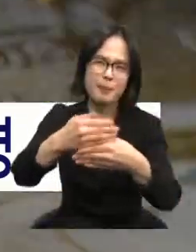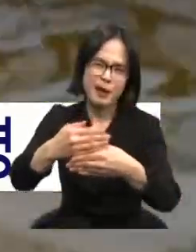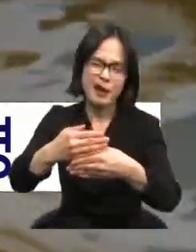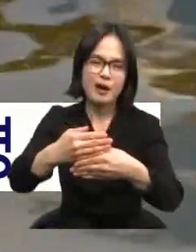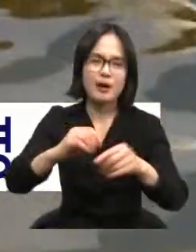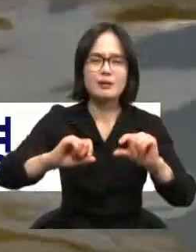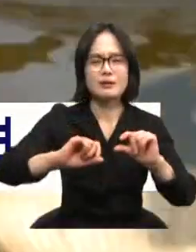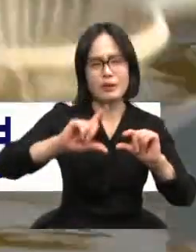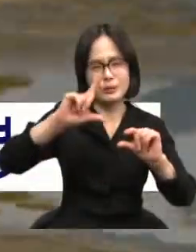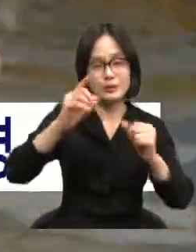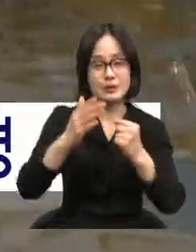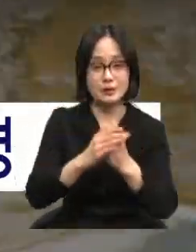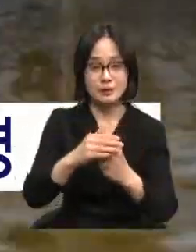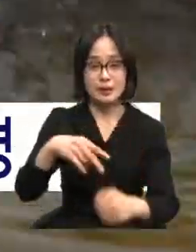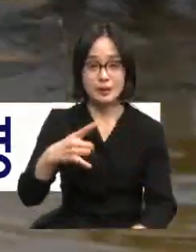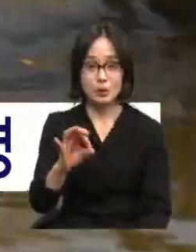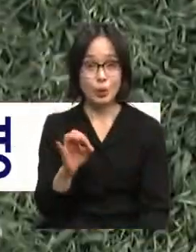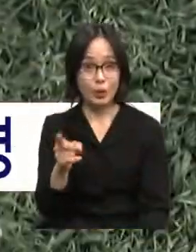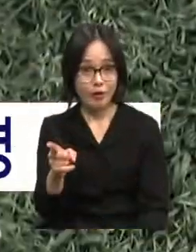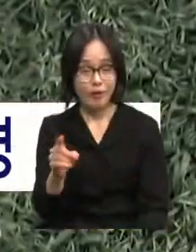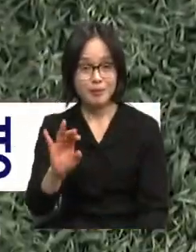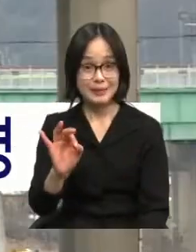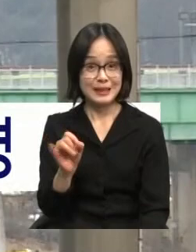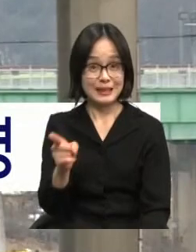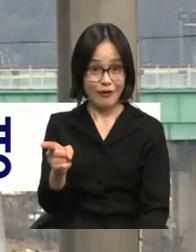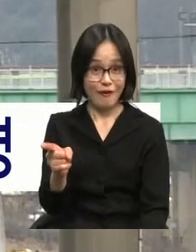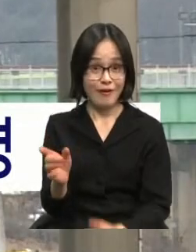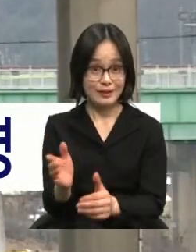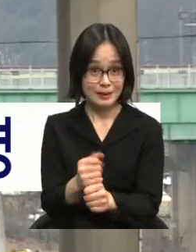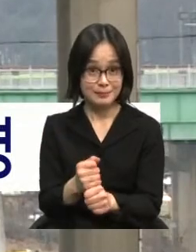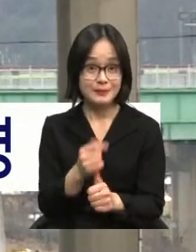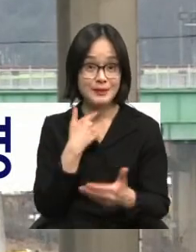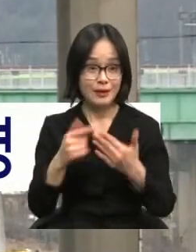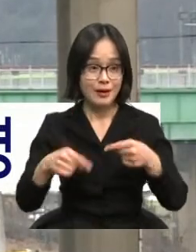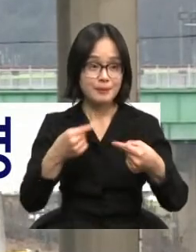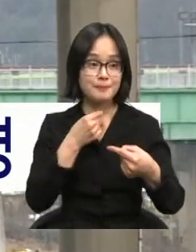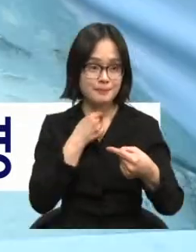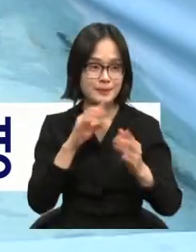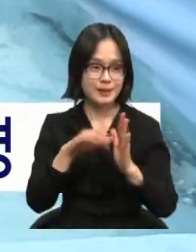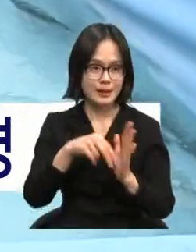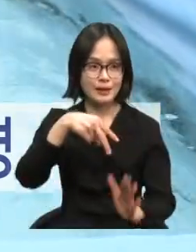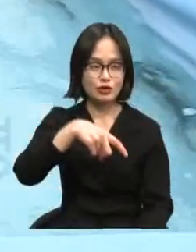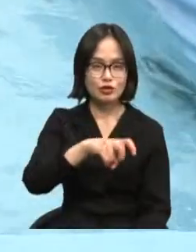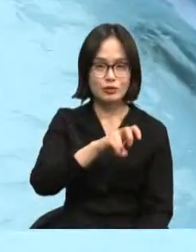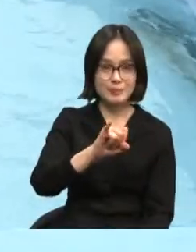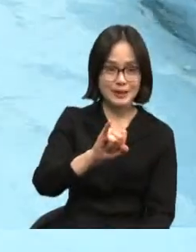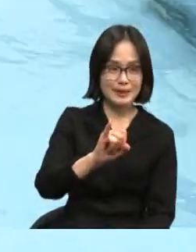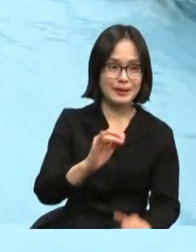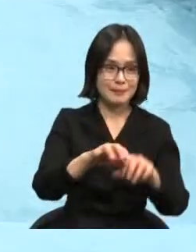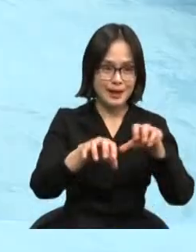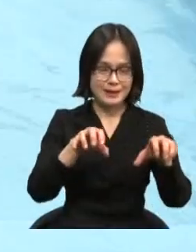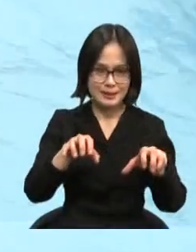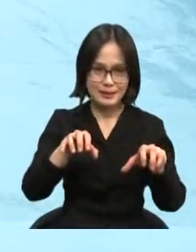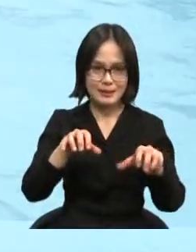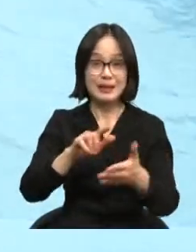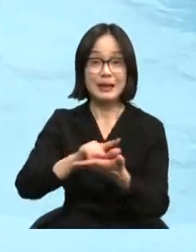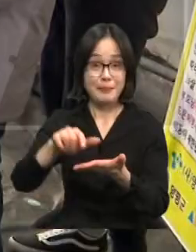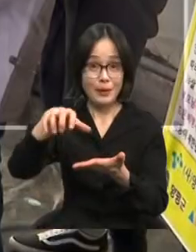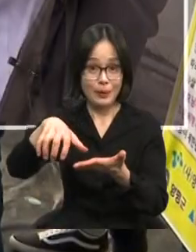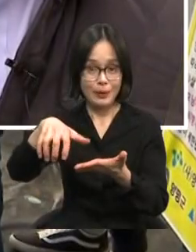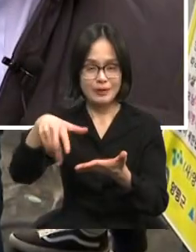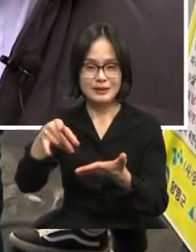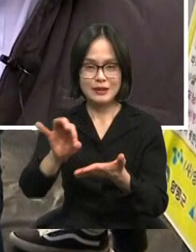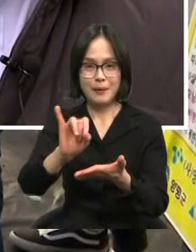원하시는 분들은 양평에서는 수미마을을, 가평에서는 청평, 설빙, 송어, 빙어 축제를 찾으시면 됩니다.